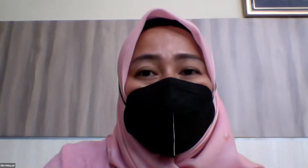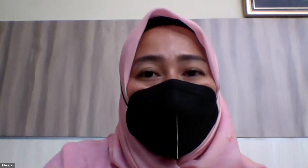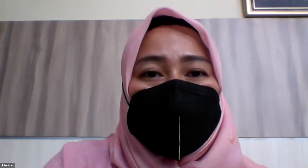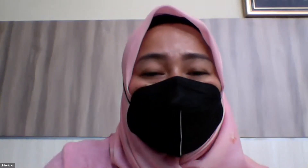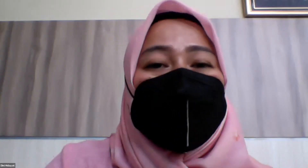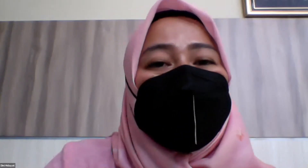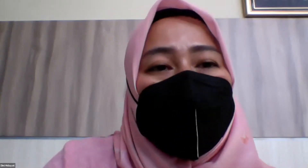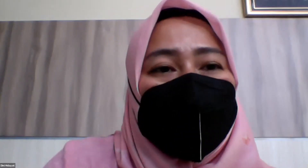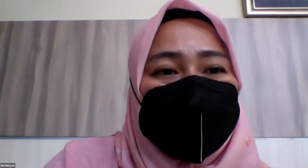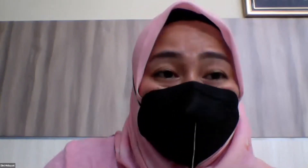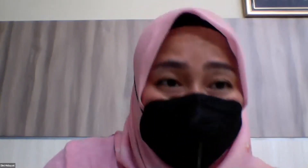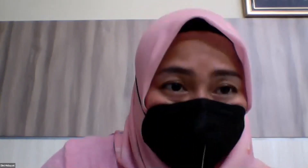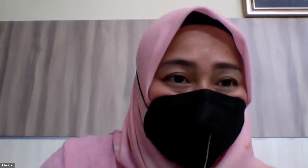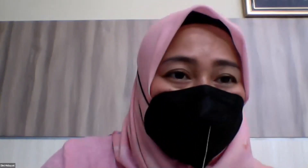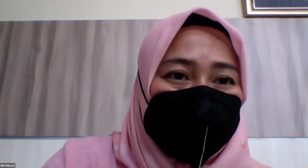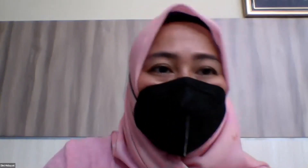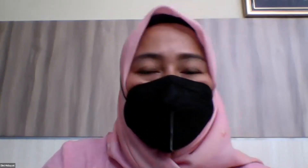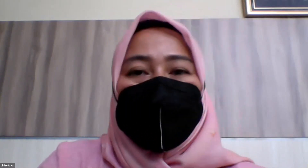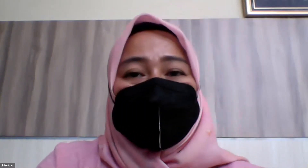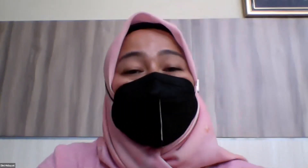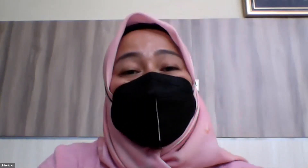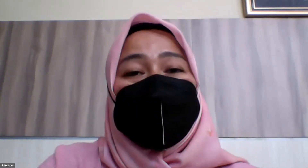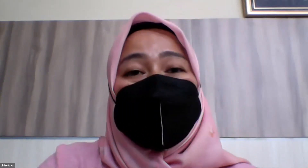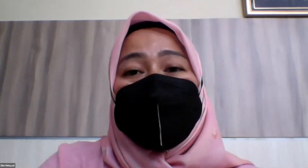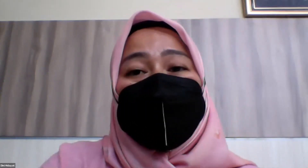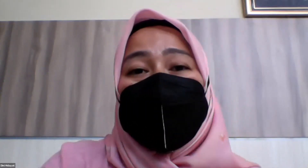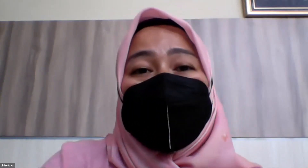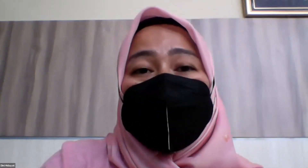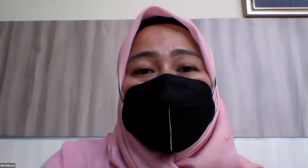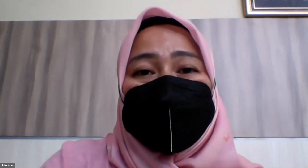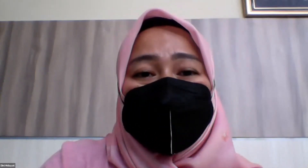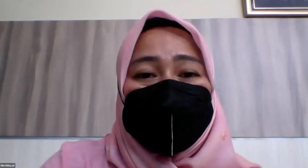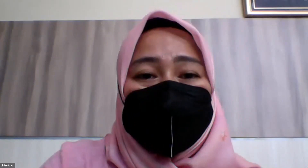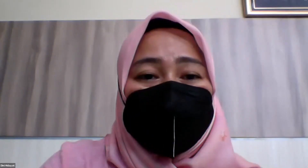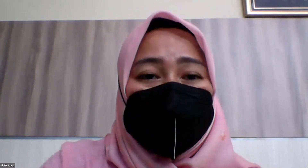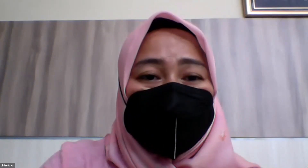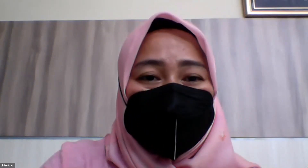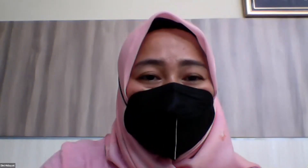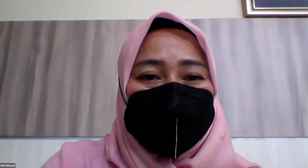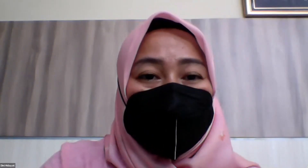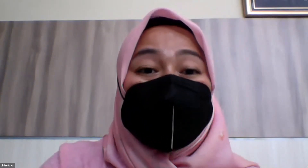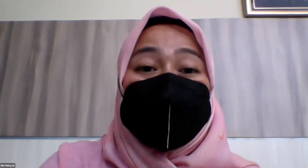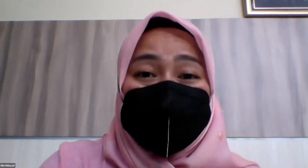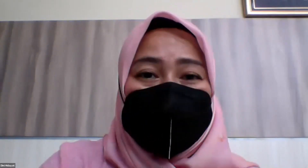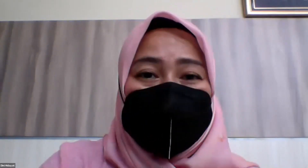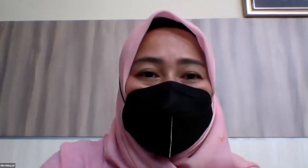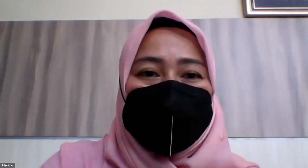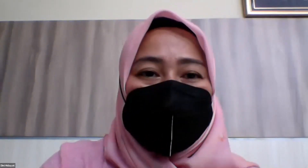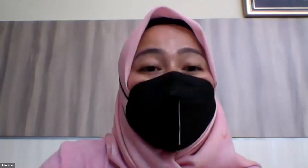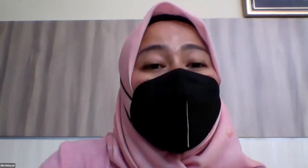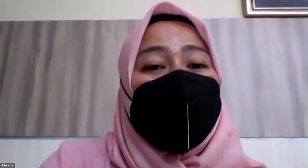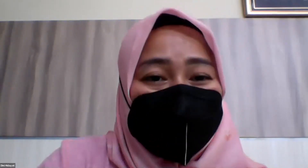bergizi, sehat, seimbang, cukup gitu ya. Sebetulnya tidak diperlukan lagi si multivitamin itu gitu ya